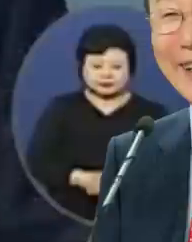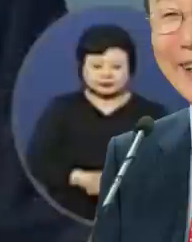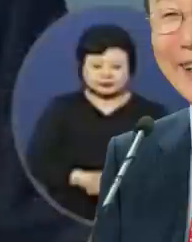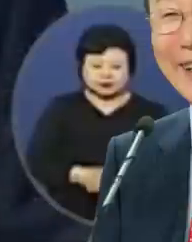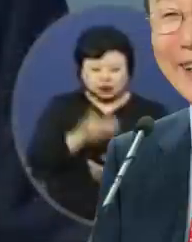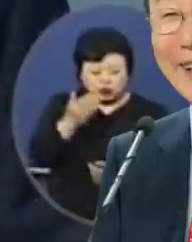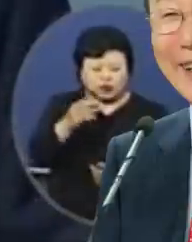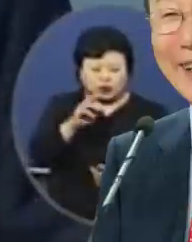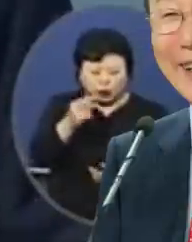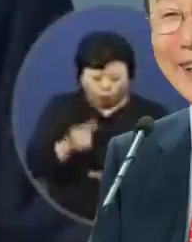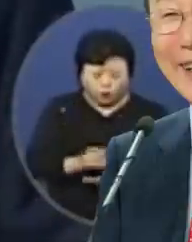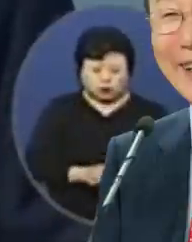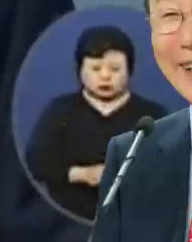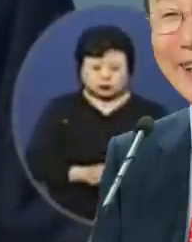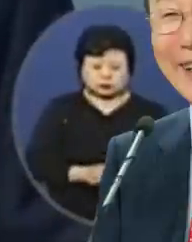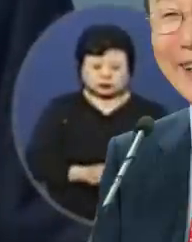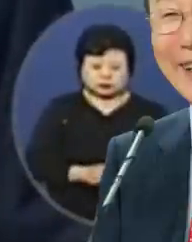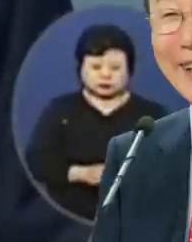너희들도